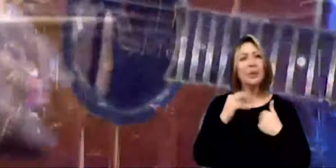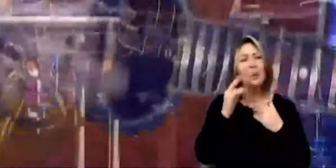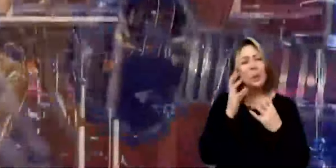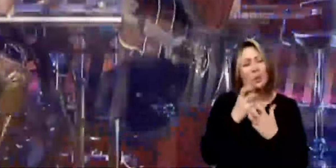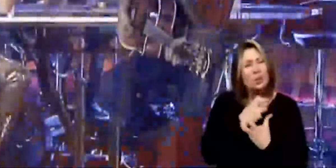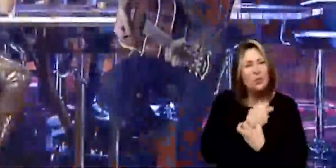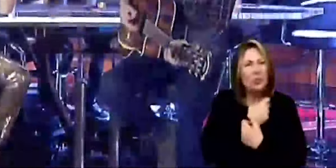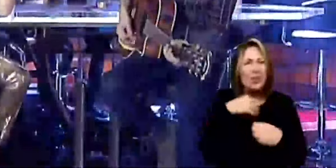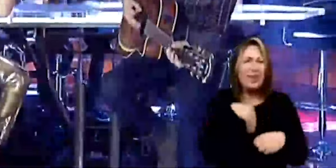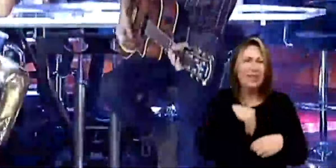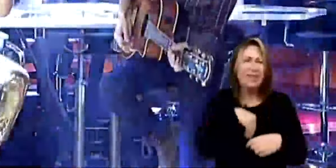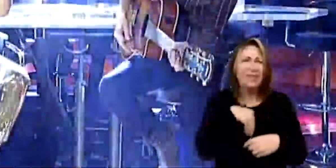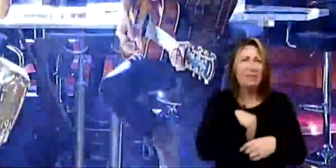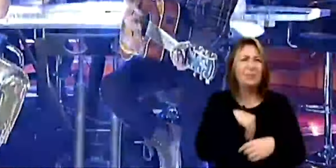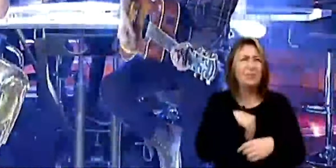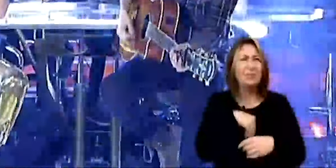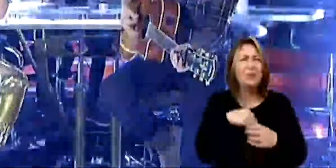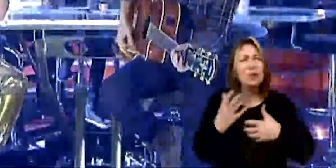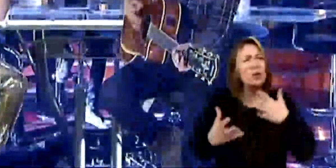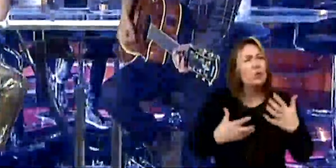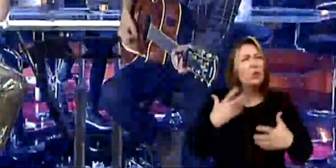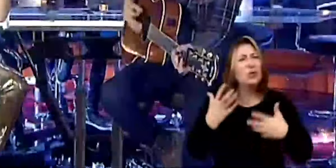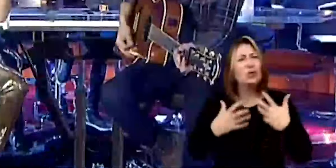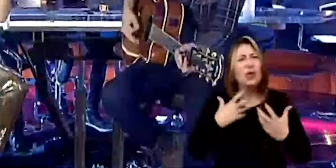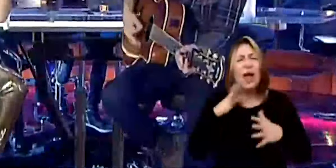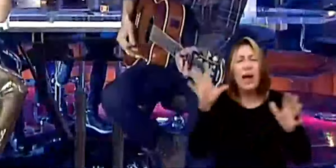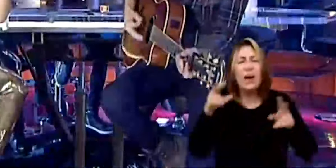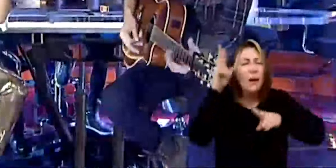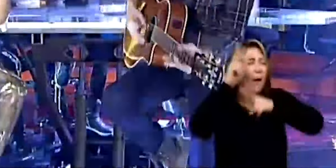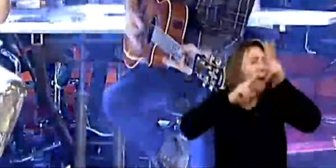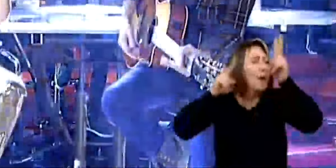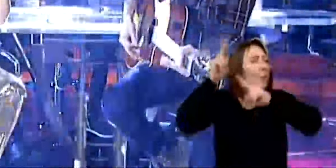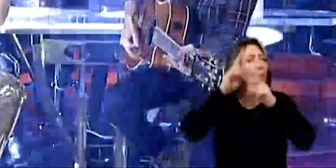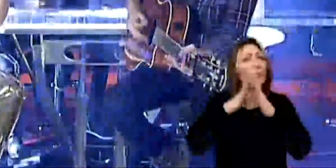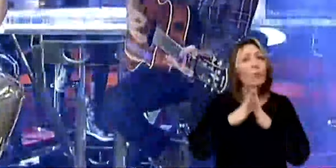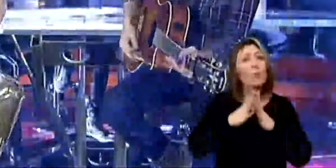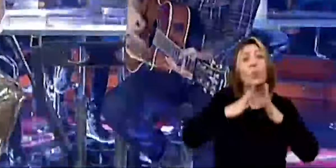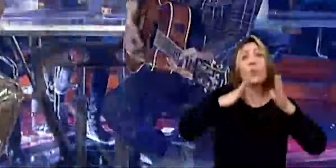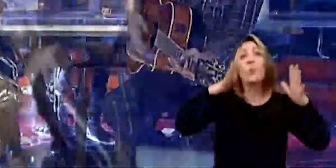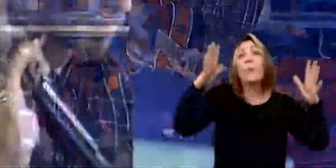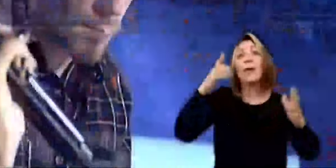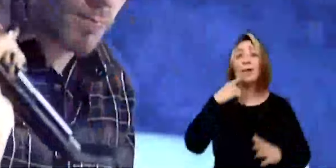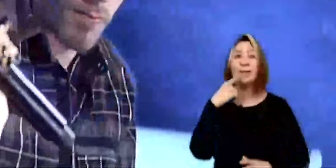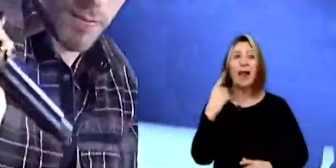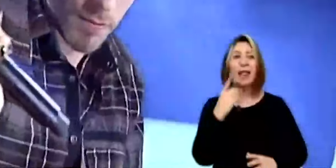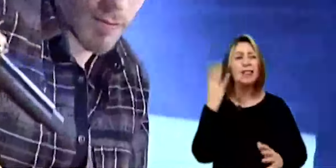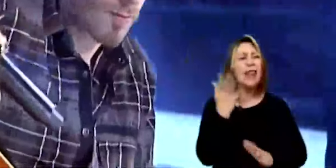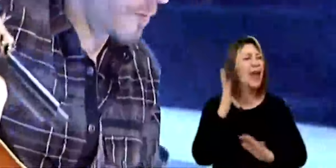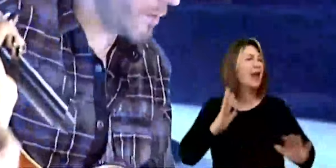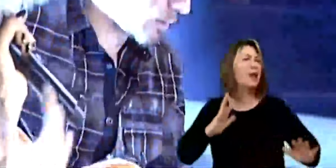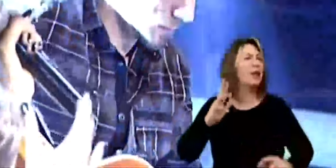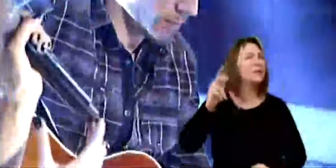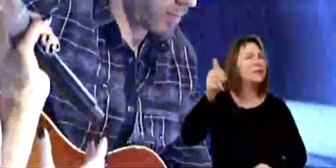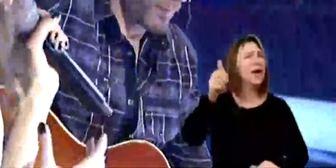Uyuşurken için tutuşur her hayalim. Büyümek derler, deler